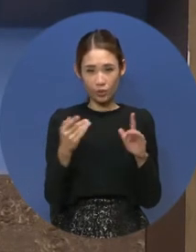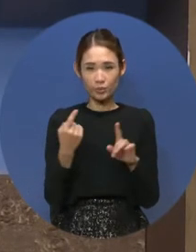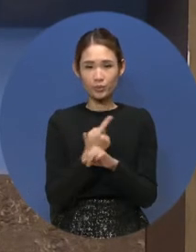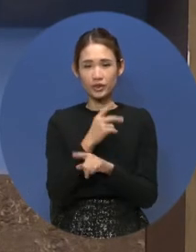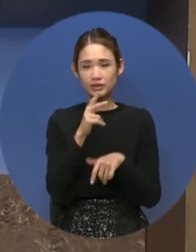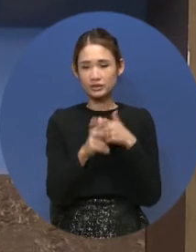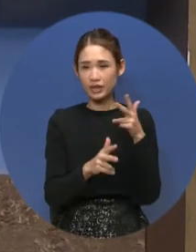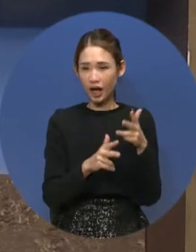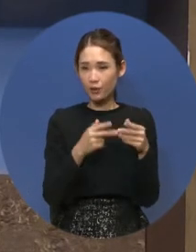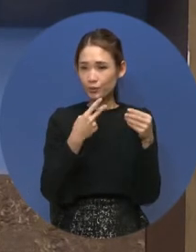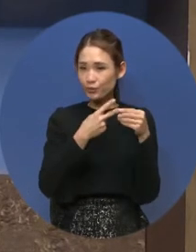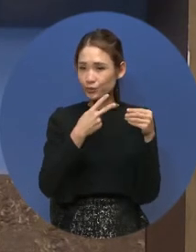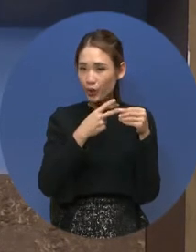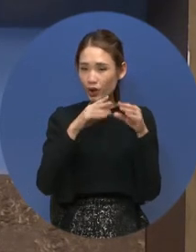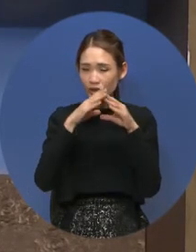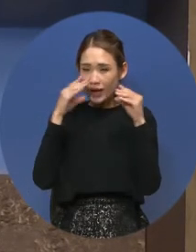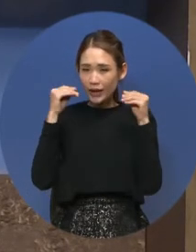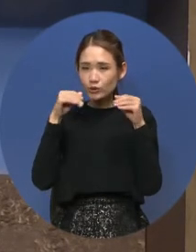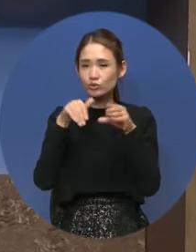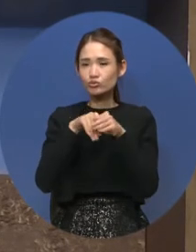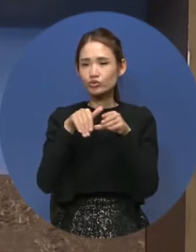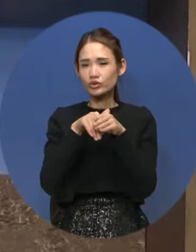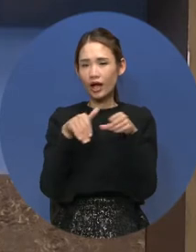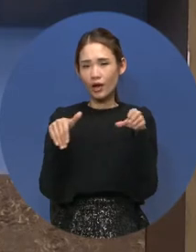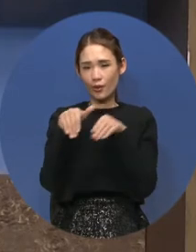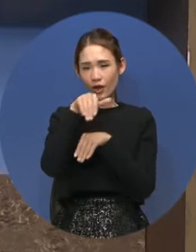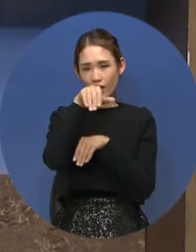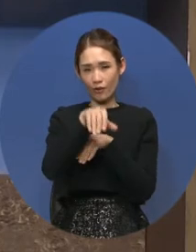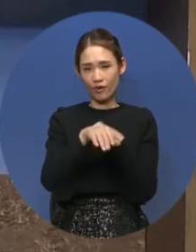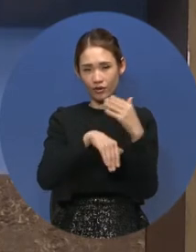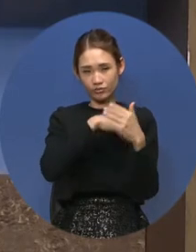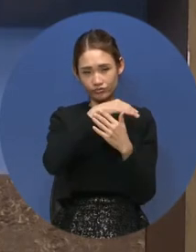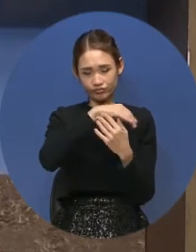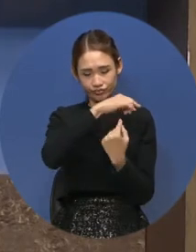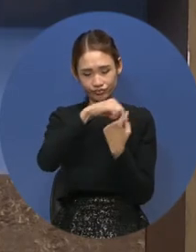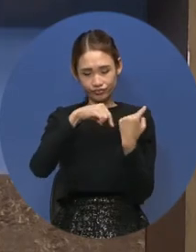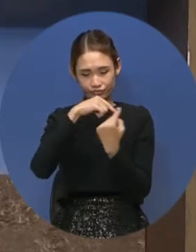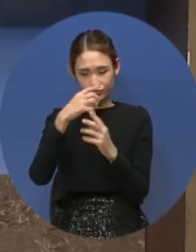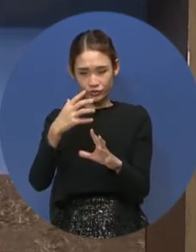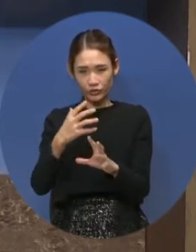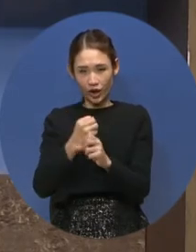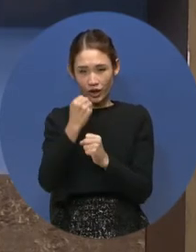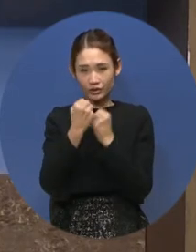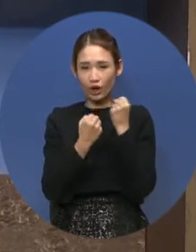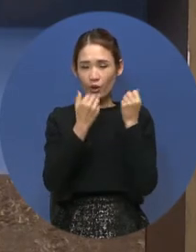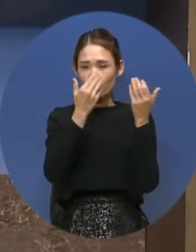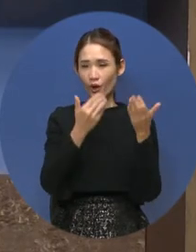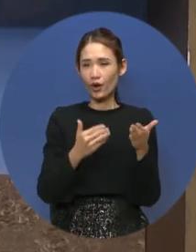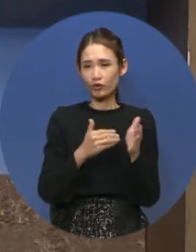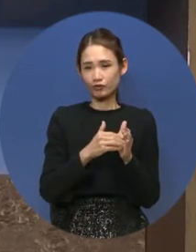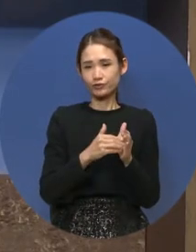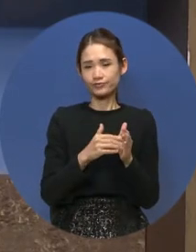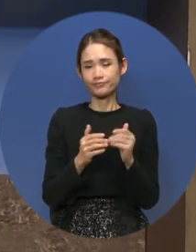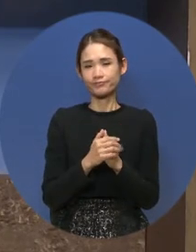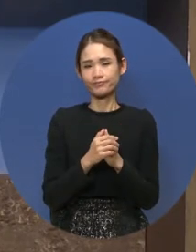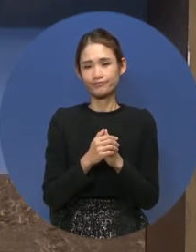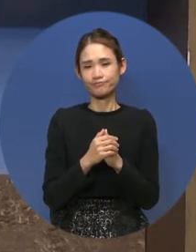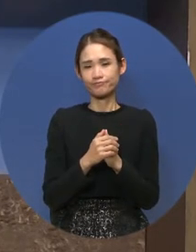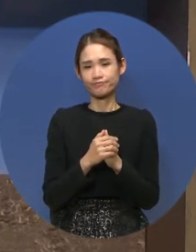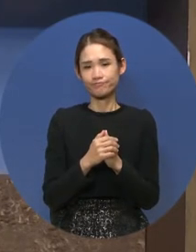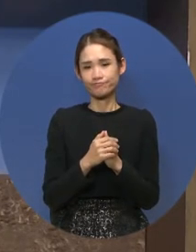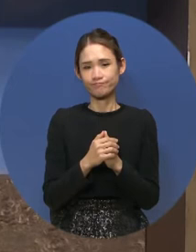그리고 제2세종문화회관까지 중점적으로 진행하고 있는 사업에 대해서 간략하게 말씀을 해 주셨습니다. 그리고